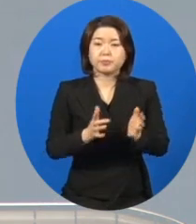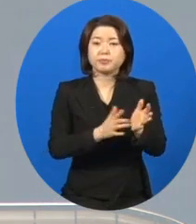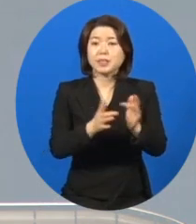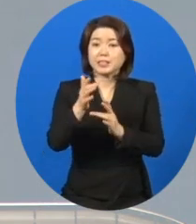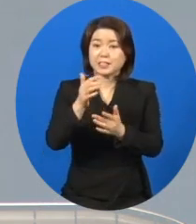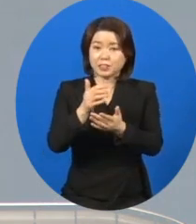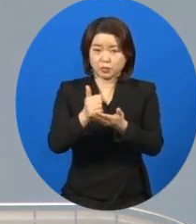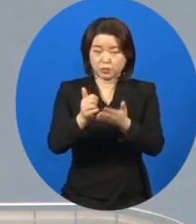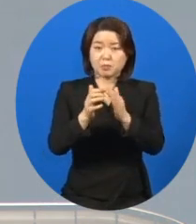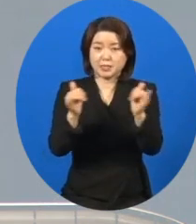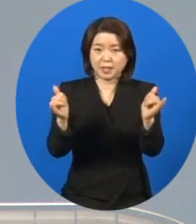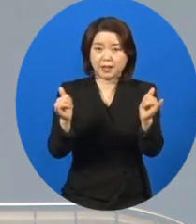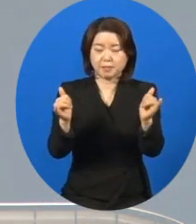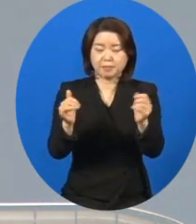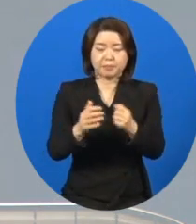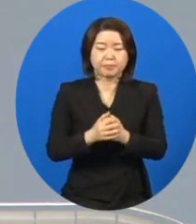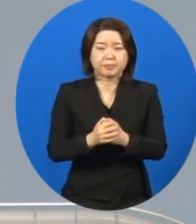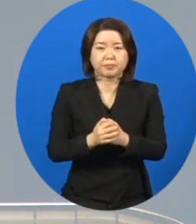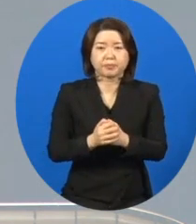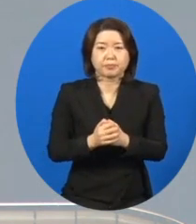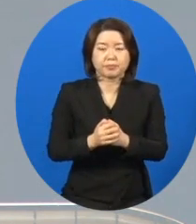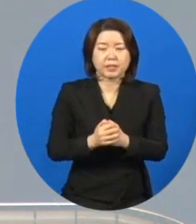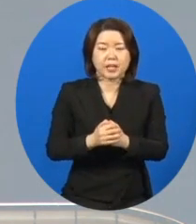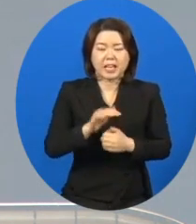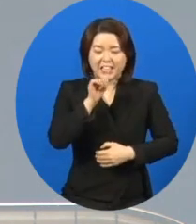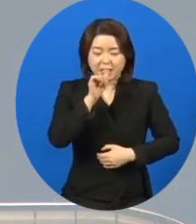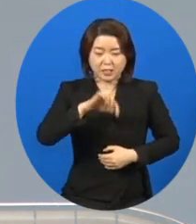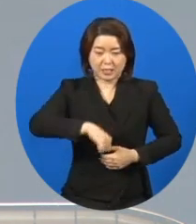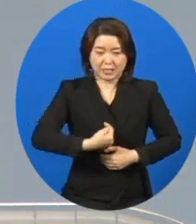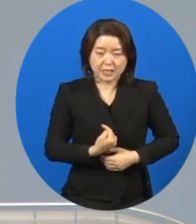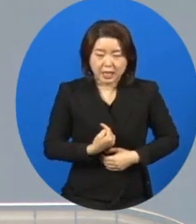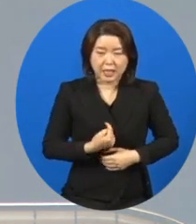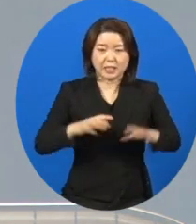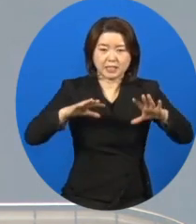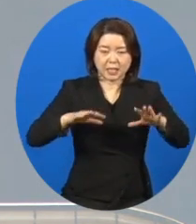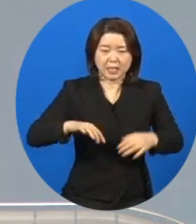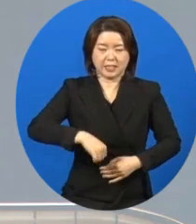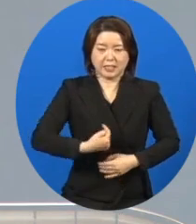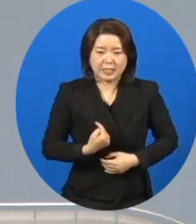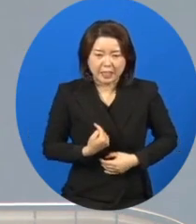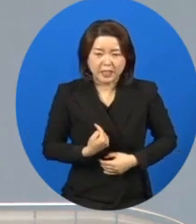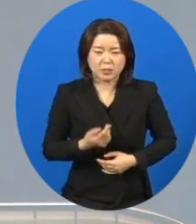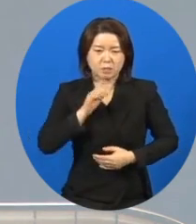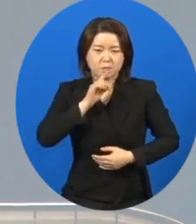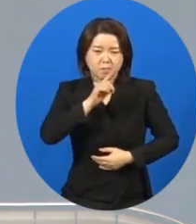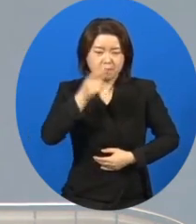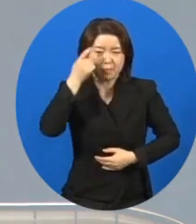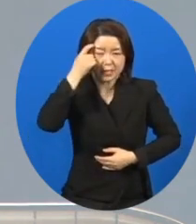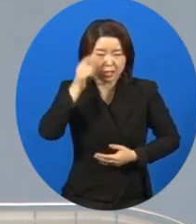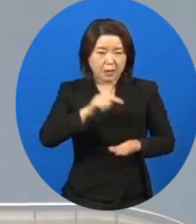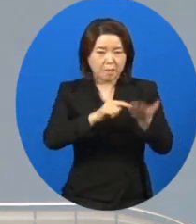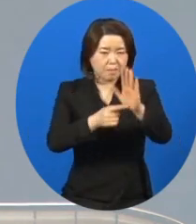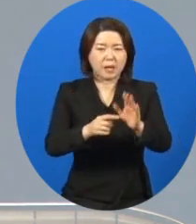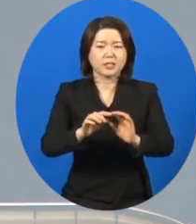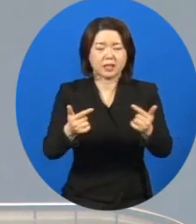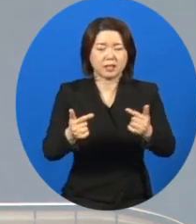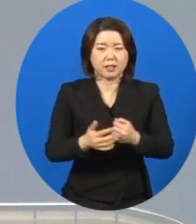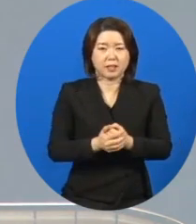예수님의 사람은 절대로 자기 자랑, 자기 주장, 자기 욕심을 앞세우지 않습니다. 그래서